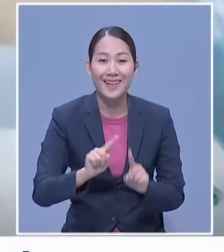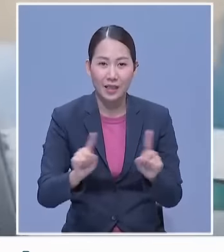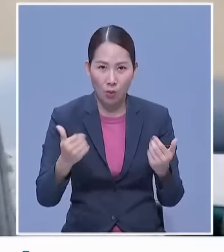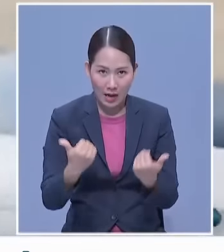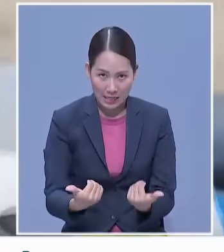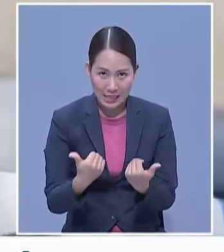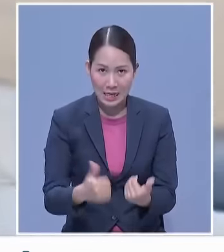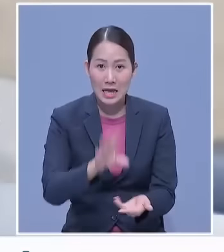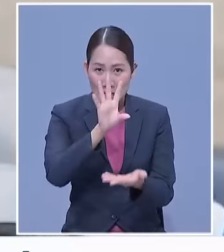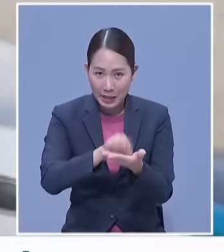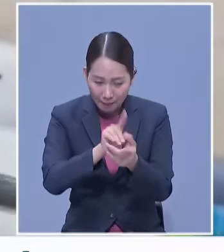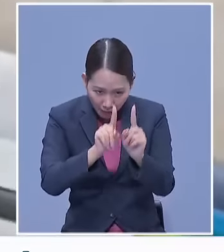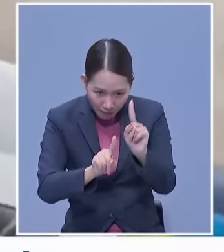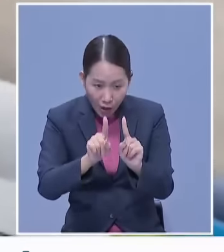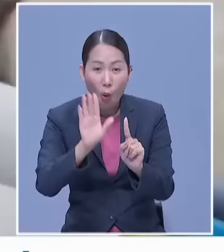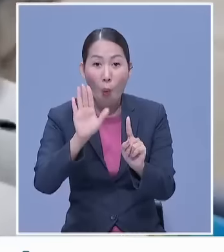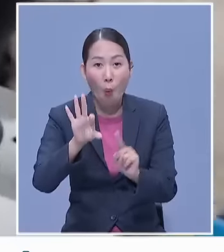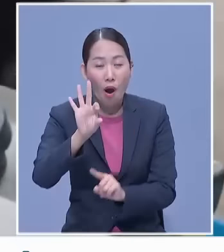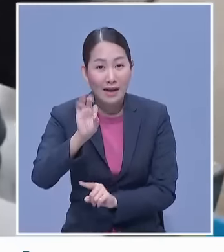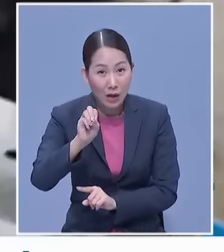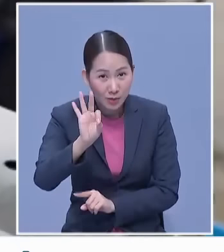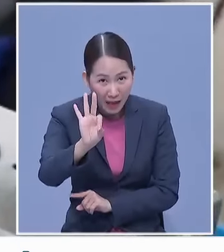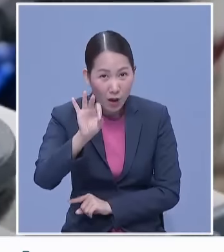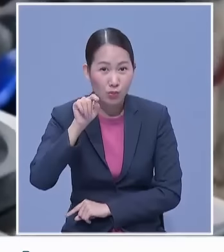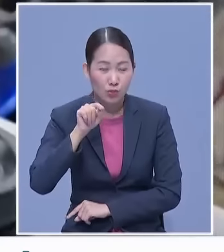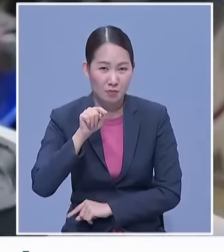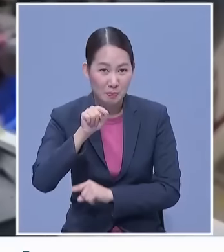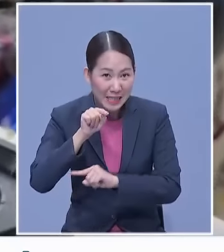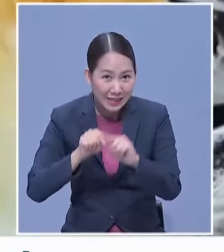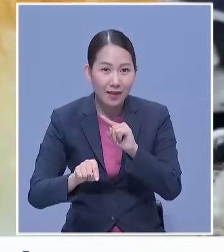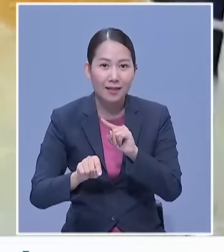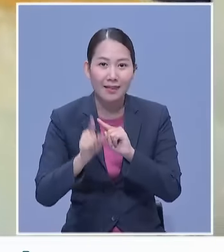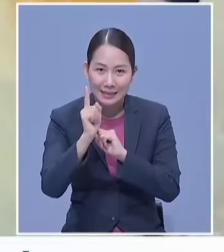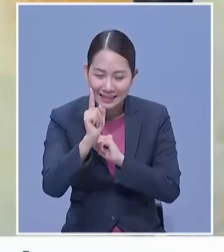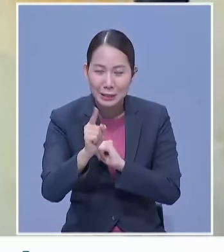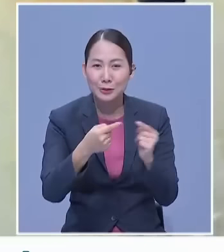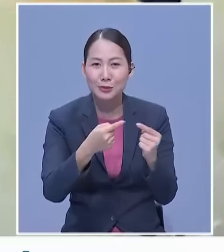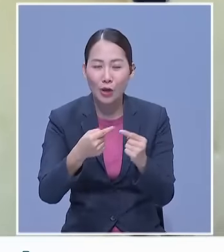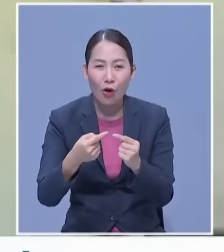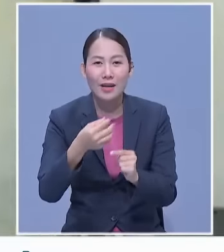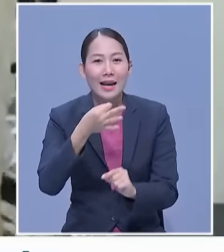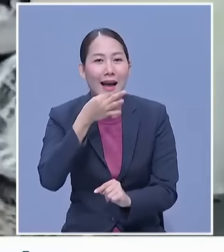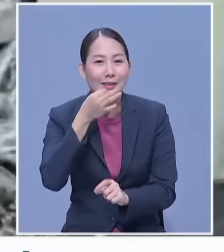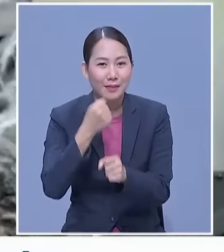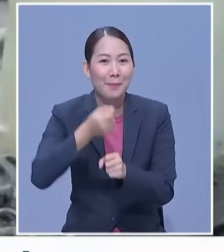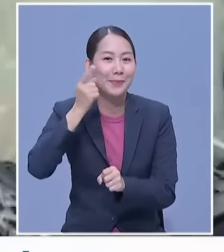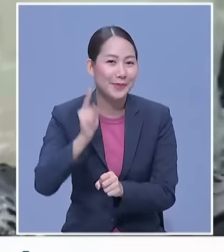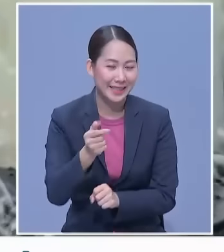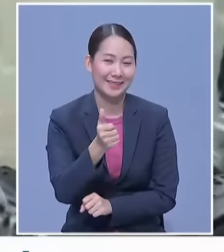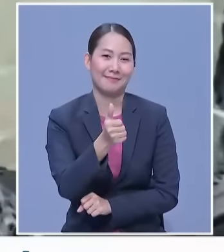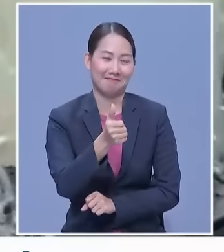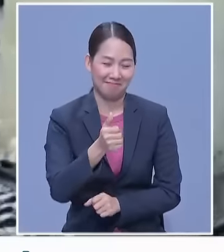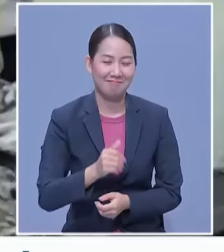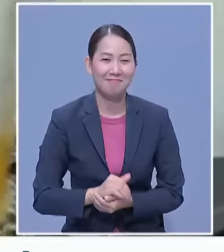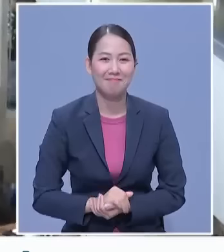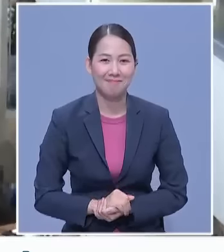99%เนี่ยเอาไปใช้อุปโภคบริโภคแล้วก็ไปสร้างอาชีพนะอืทีนี้มาดูมาตรการกระตุ้นเศรษฐกิจที่ยังไม่หมดเพียงเท่านี้นะคะ